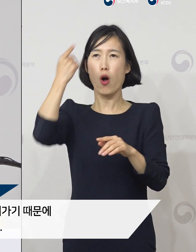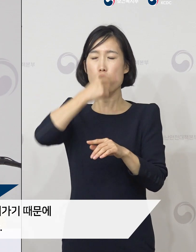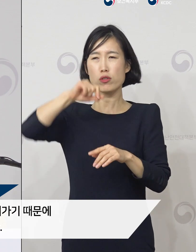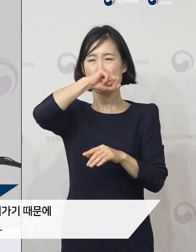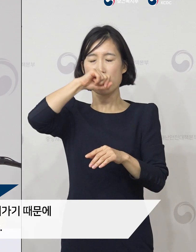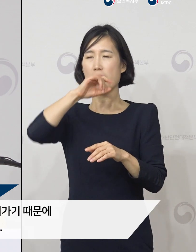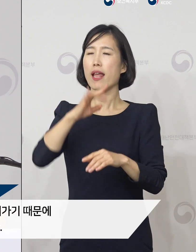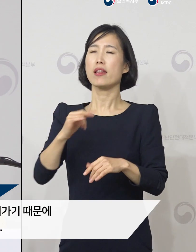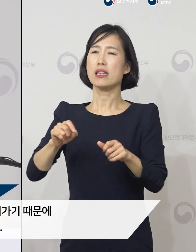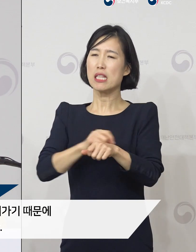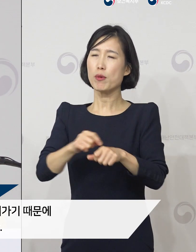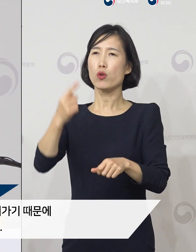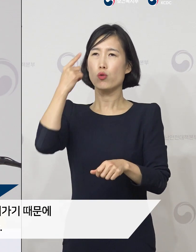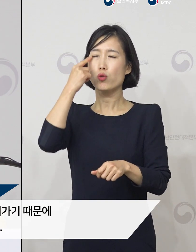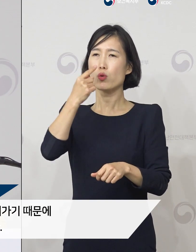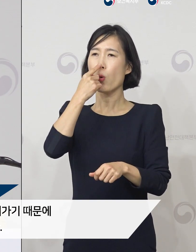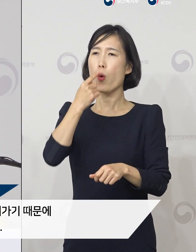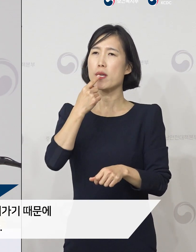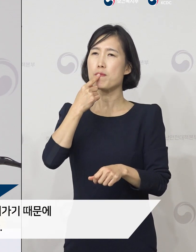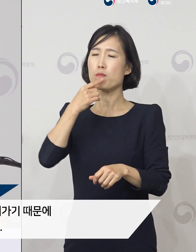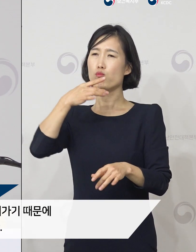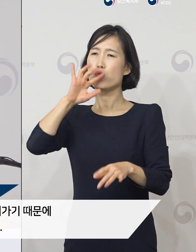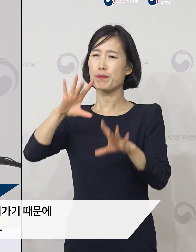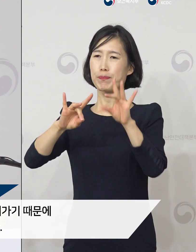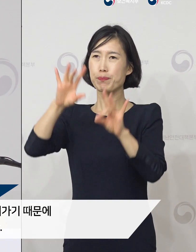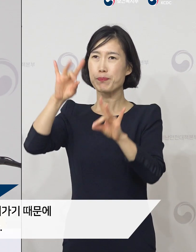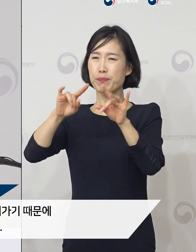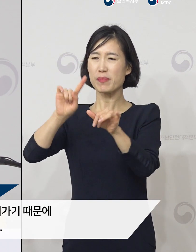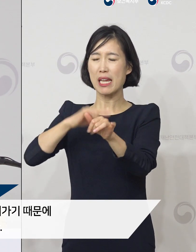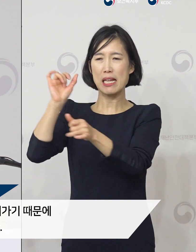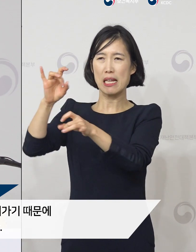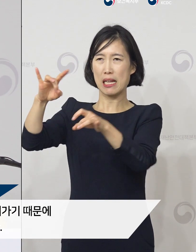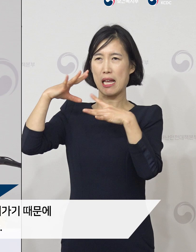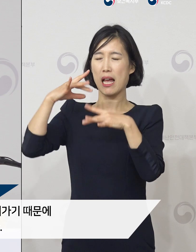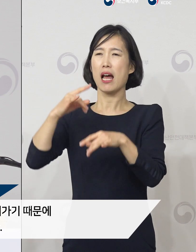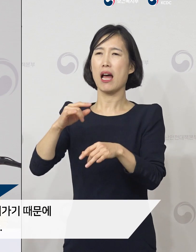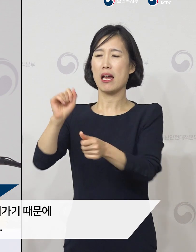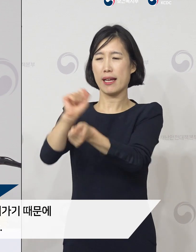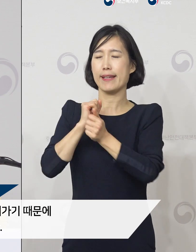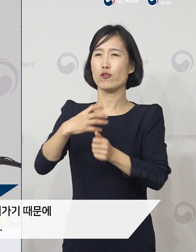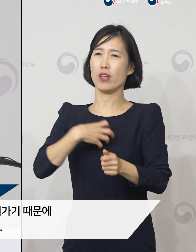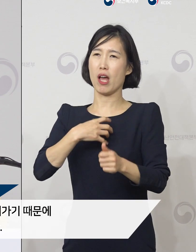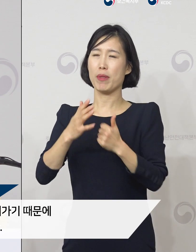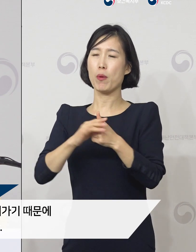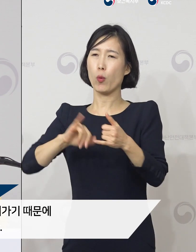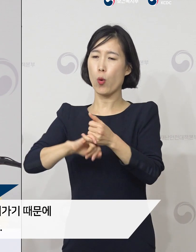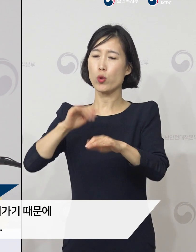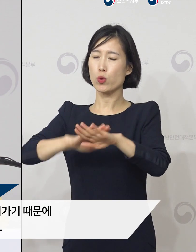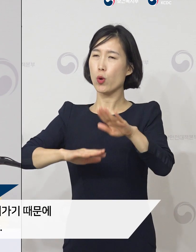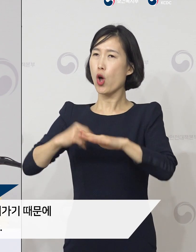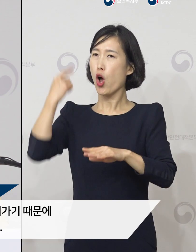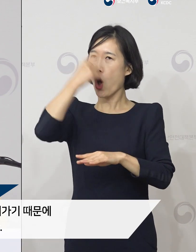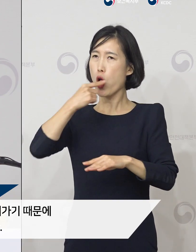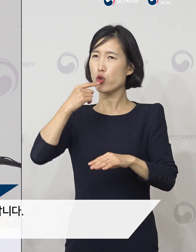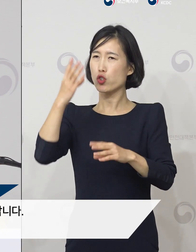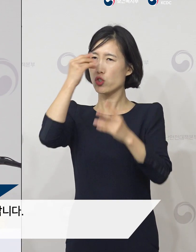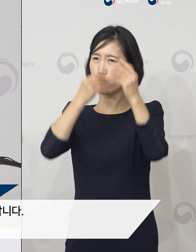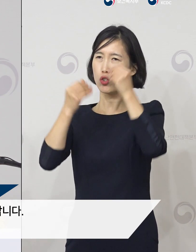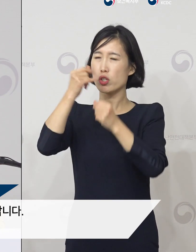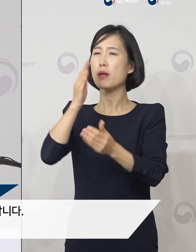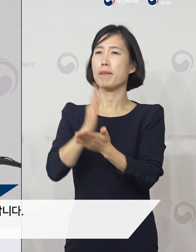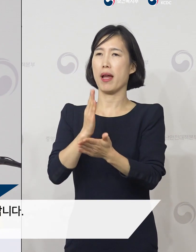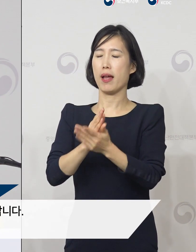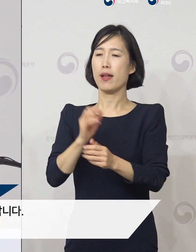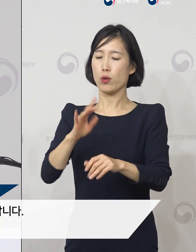특히 눈, 코, 입의 점막을 통해서 바이러스가 들어가기 때문에 손으로 만지지 않도록 주의해 주시길 바랍니다. 손이